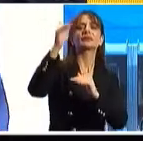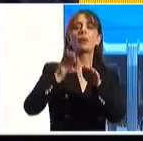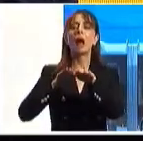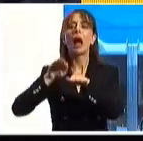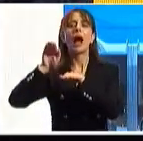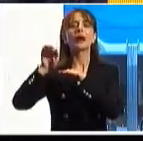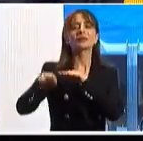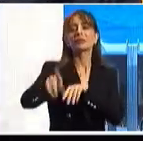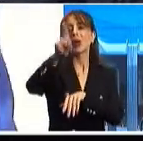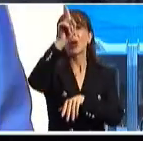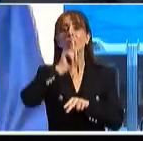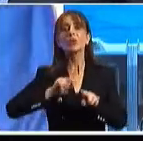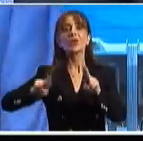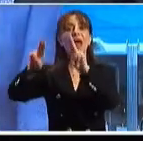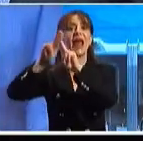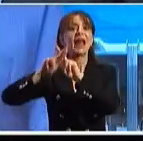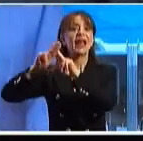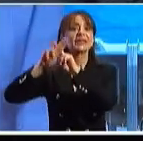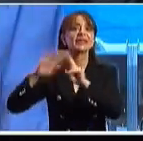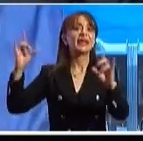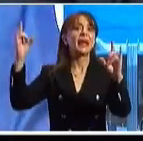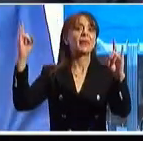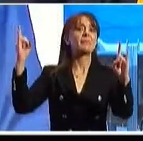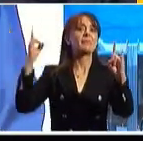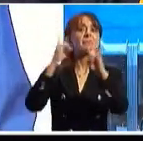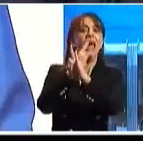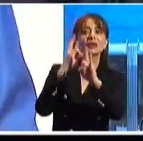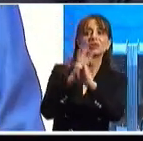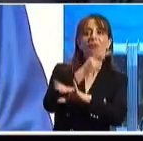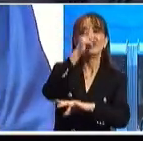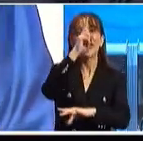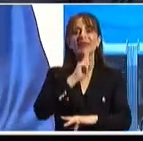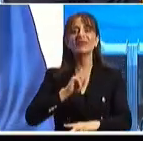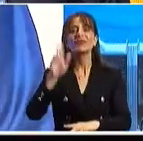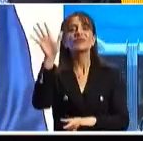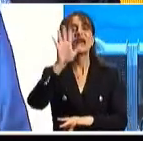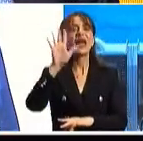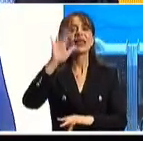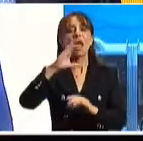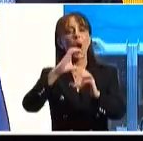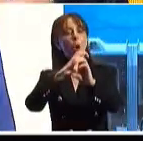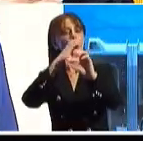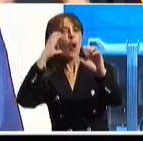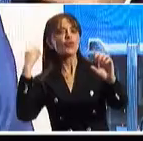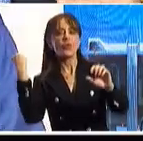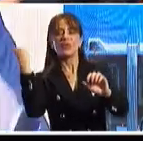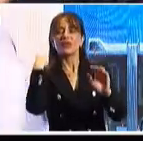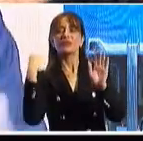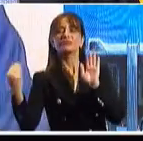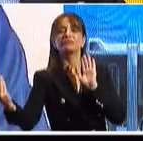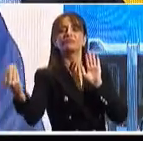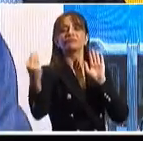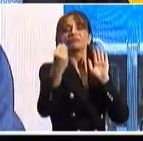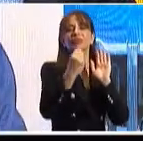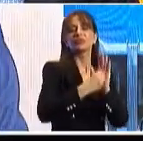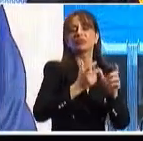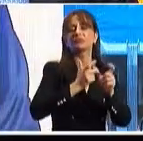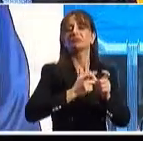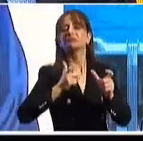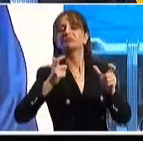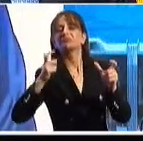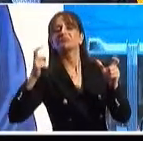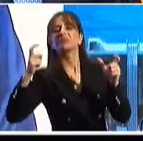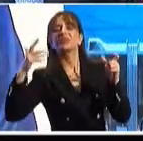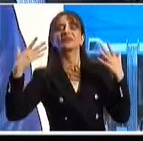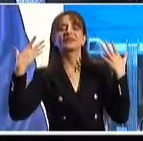100 elektrikli metrobüsle, yine 250 otobüsümüzle birlikte filomuzu her gün